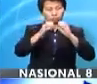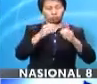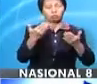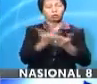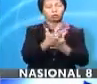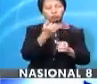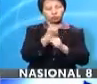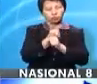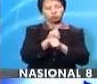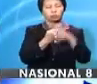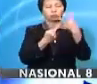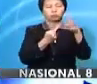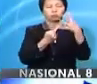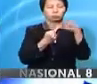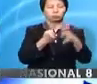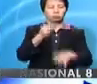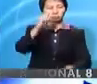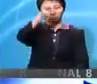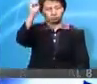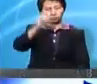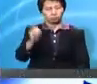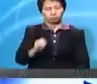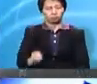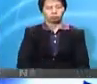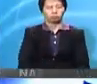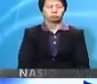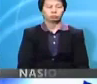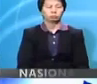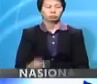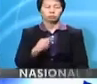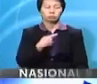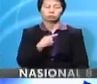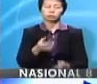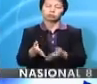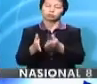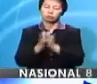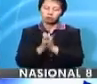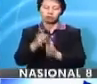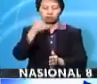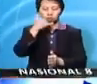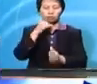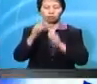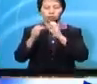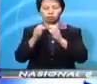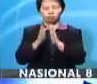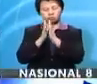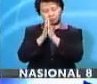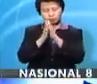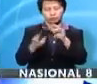mencapai 14%. Kita meminta supaya pihak telcos untuk menambahkan